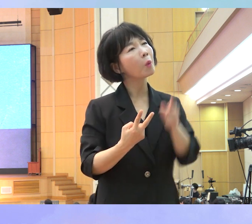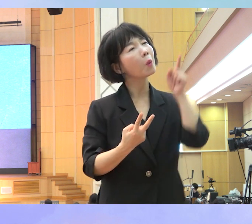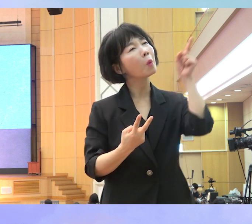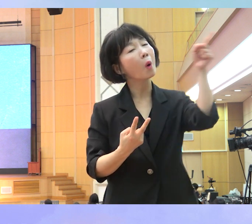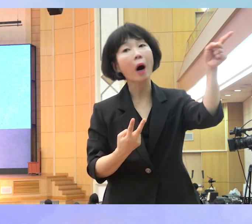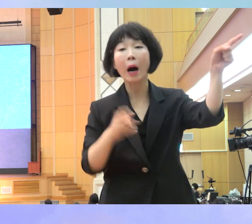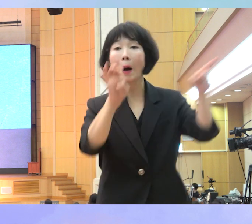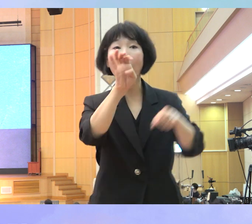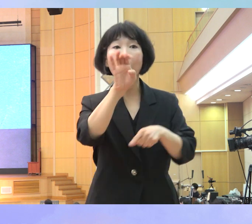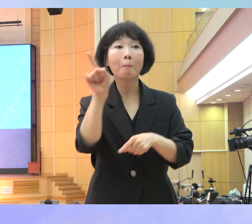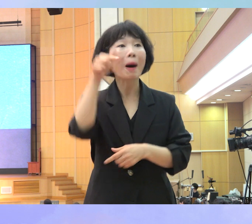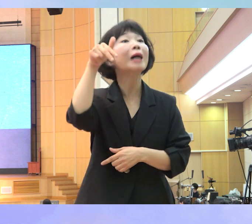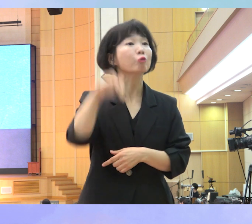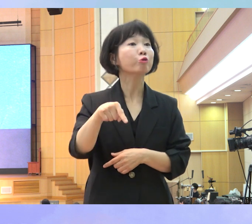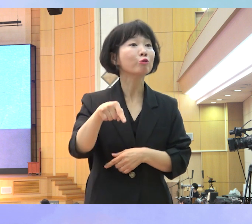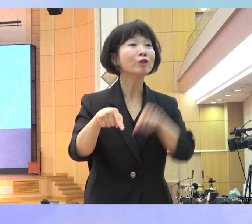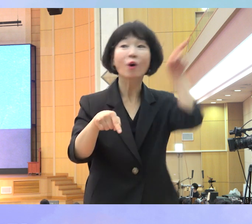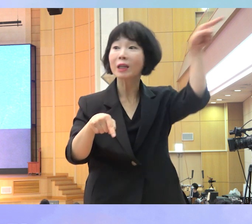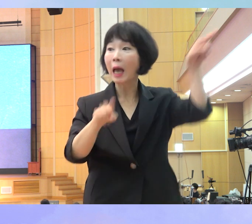행정구역상으로는 파주인데,